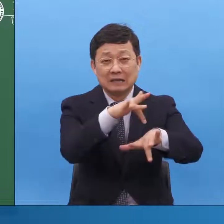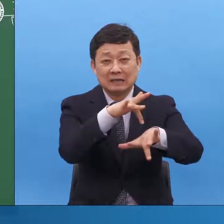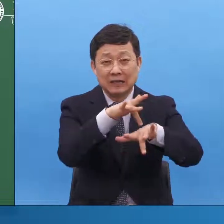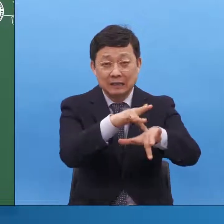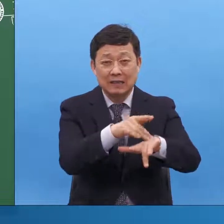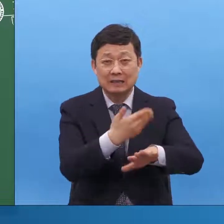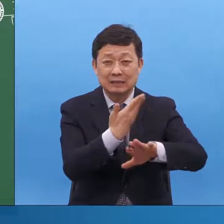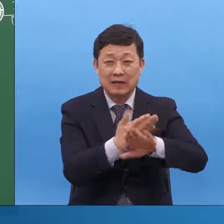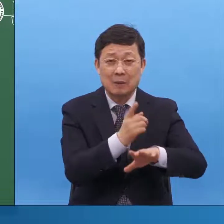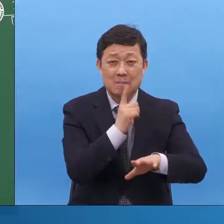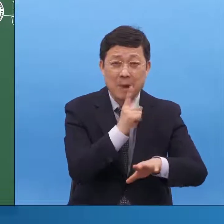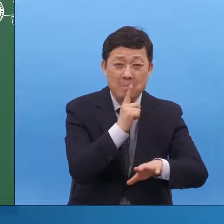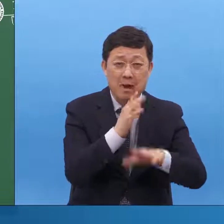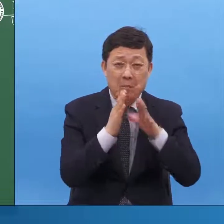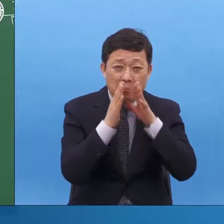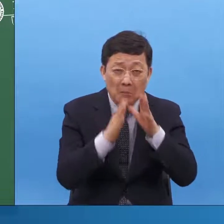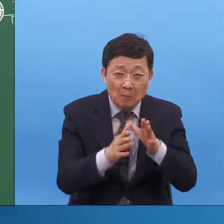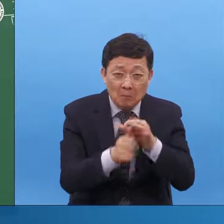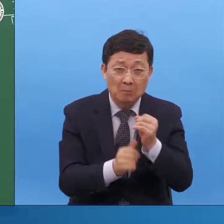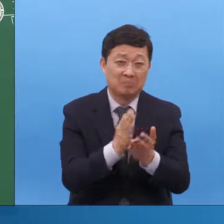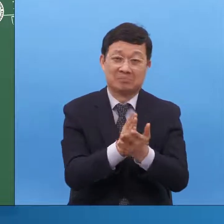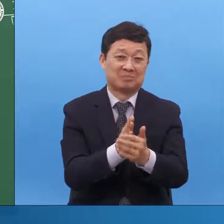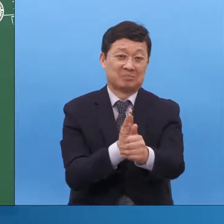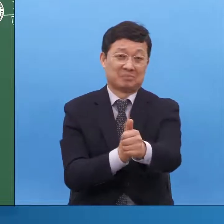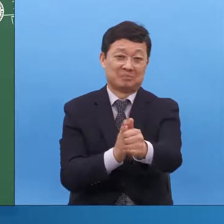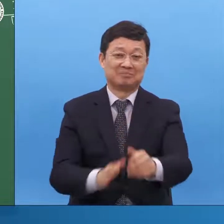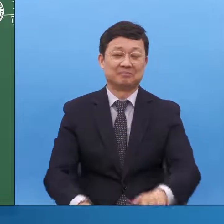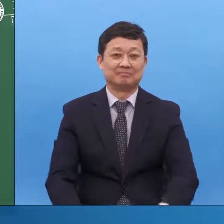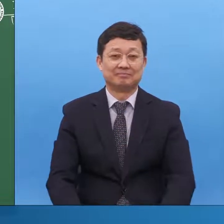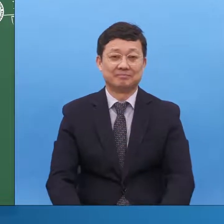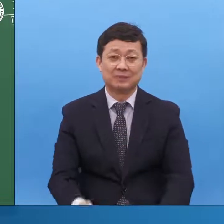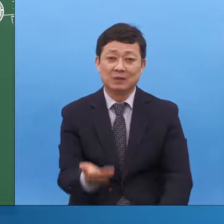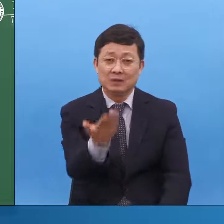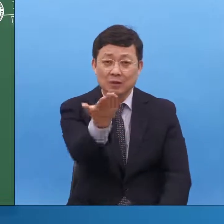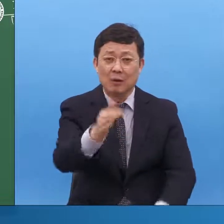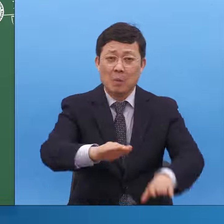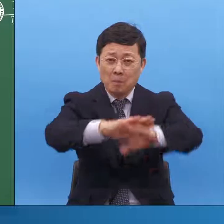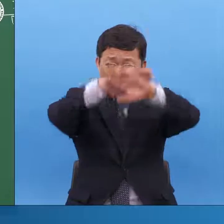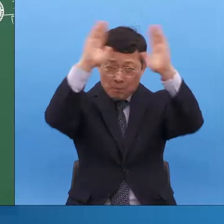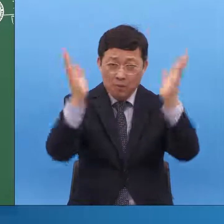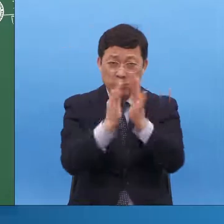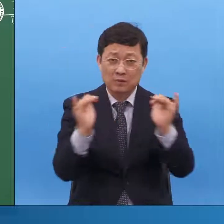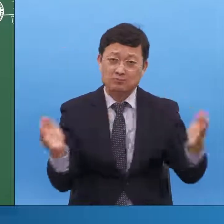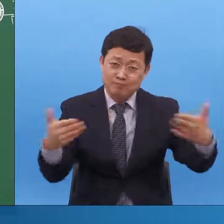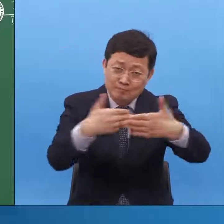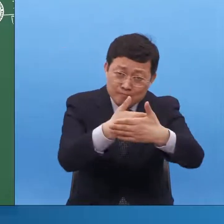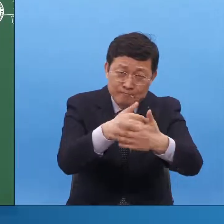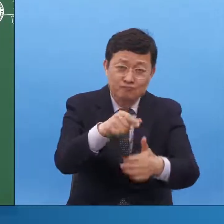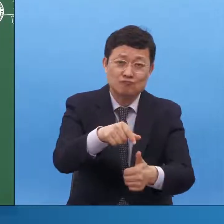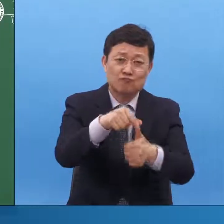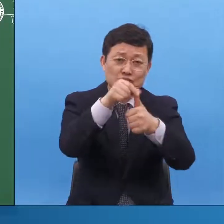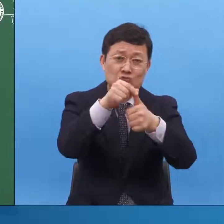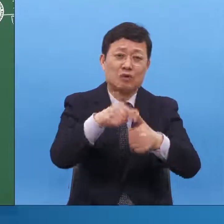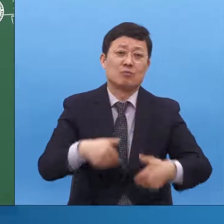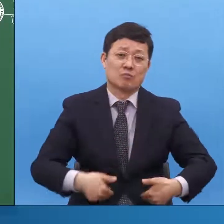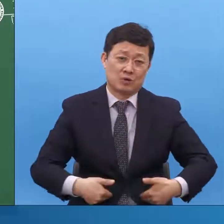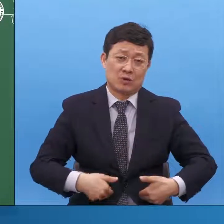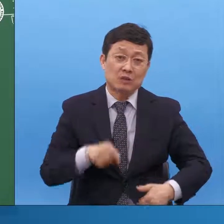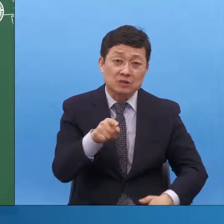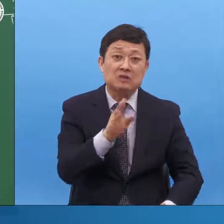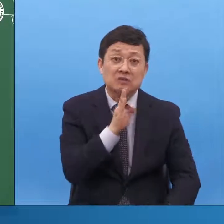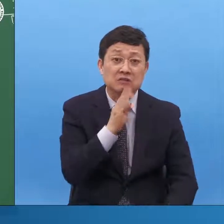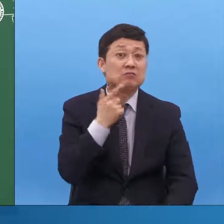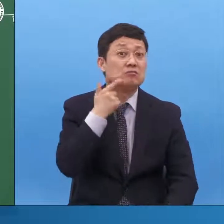don't 누가 be 괜히 deceived. 했다 속지 마. And don't be deceived by doing this or 여러분은 that. 다 살려야 돼요. You must save them all. 그렇죠. Isn't that 그게 so? 목사입니다. That is